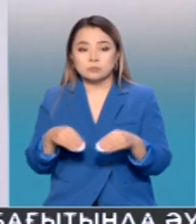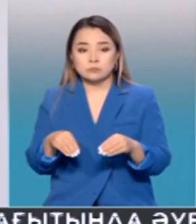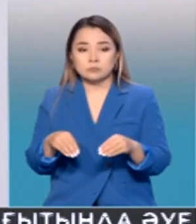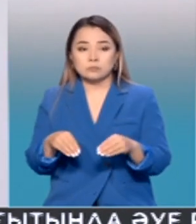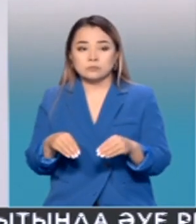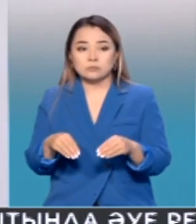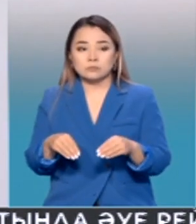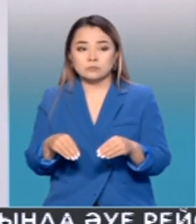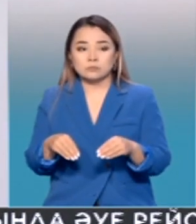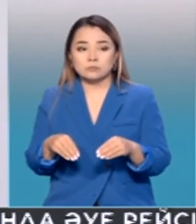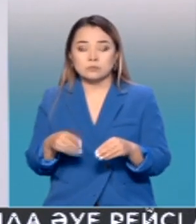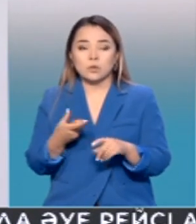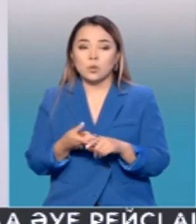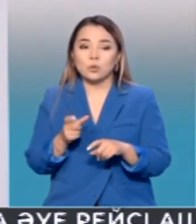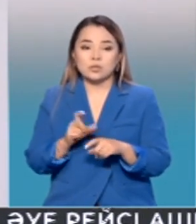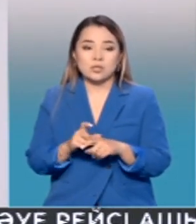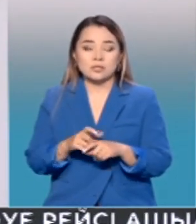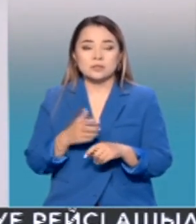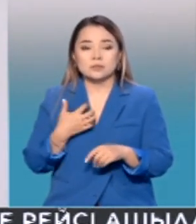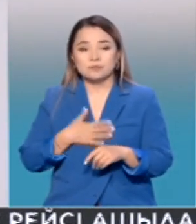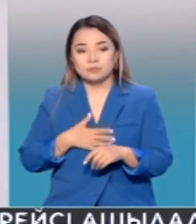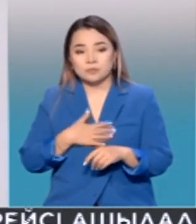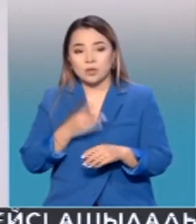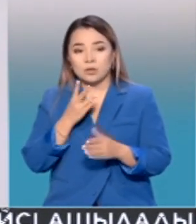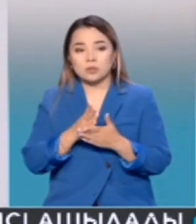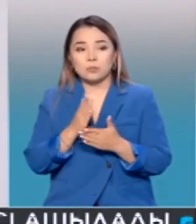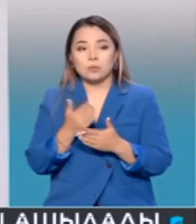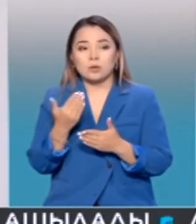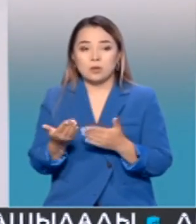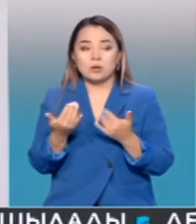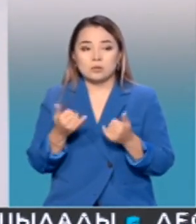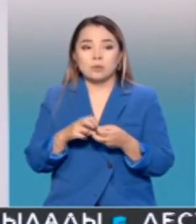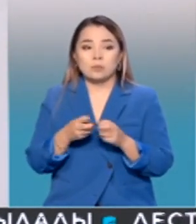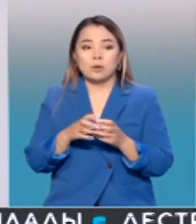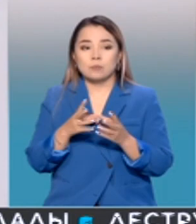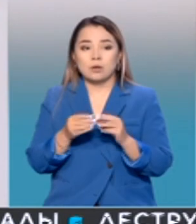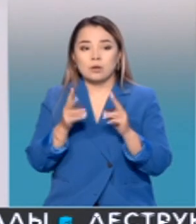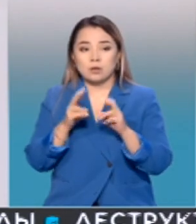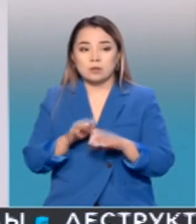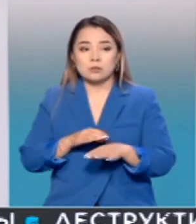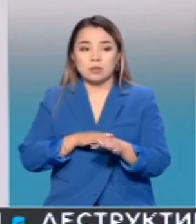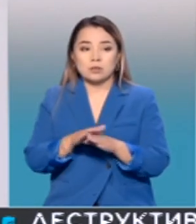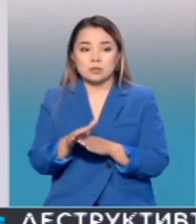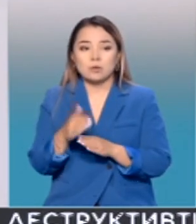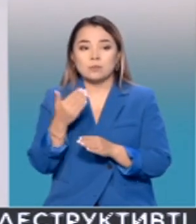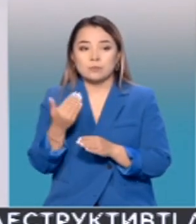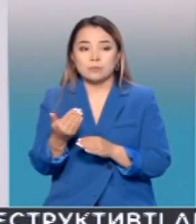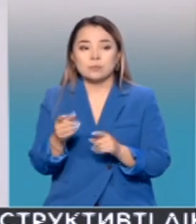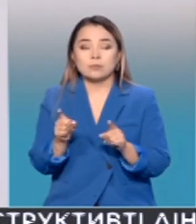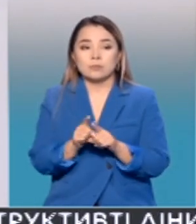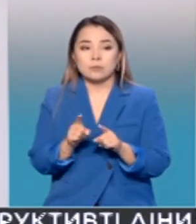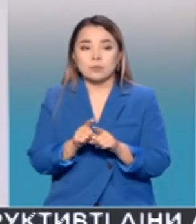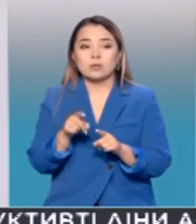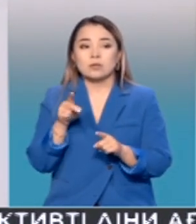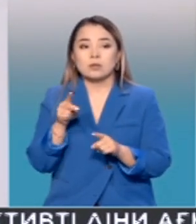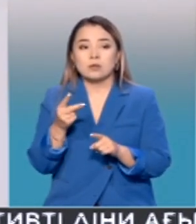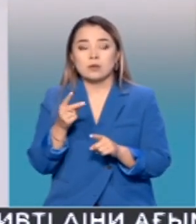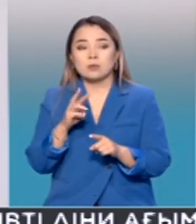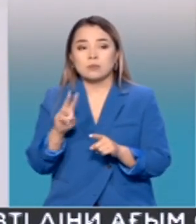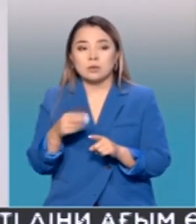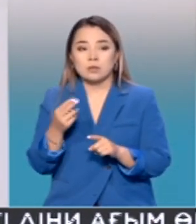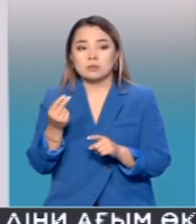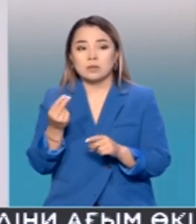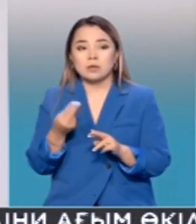Егістік өте нашар. Облыс әкімімен осы мәселені қараған кезде осы айтып отқаным, біз 2 миллиард теңге